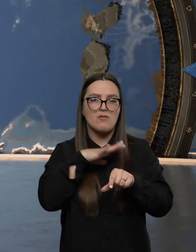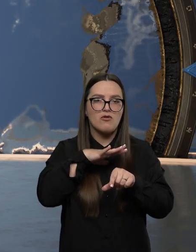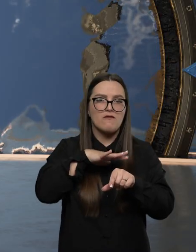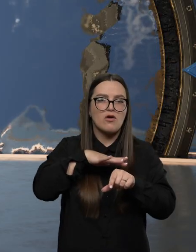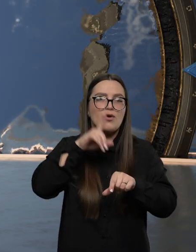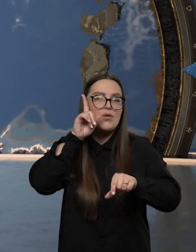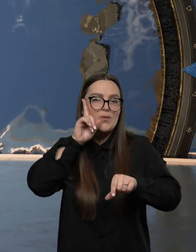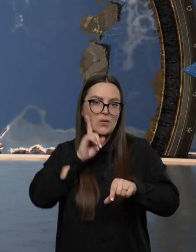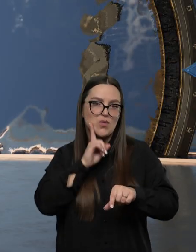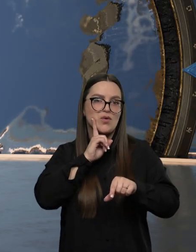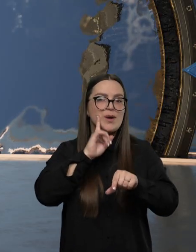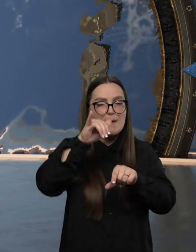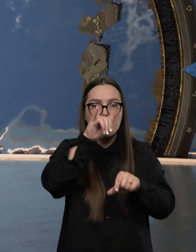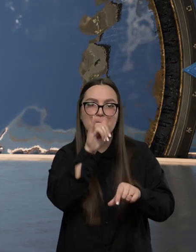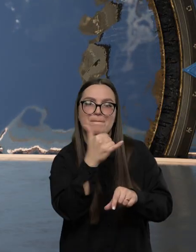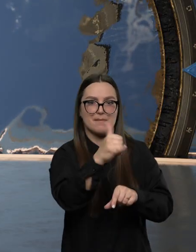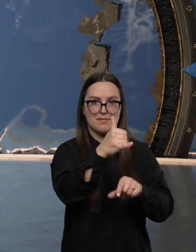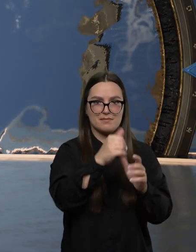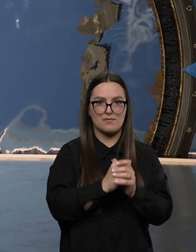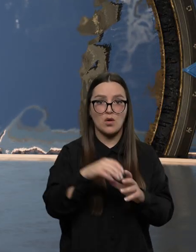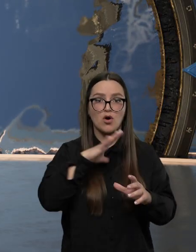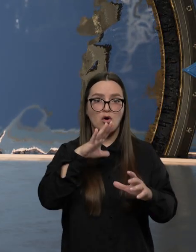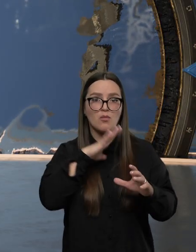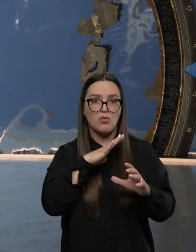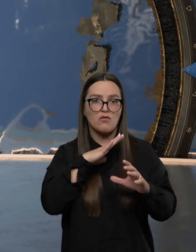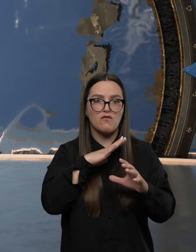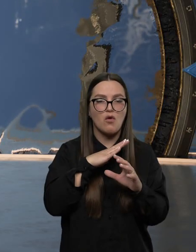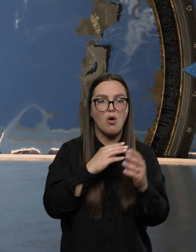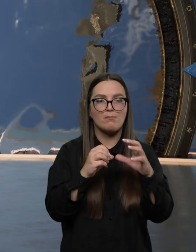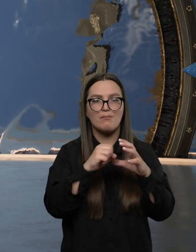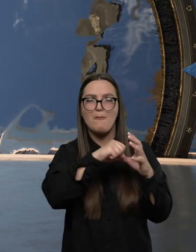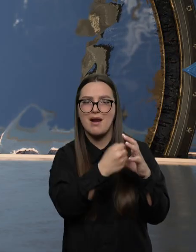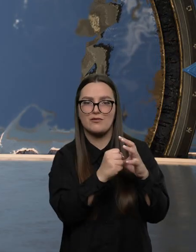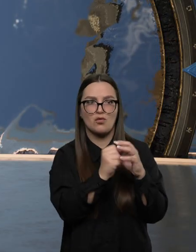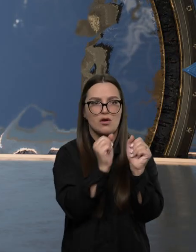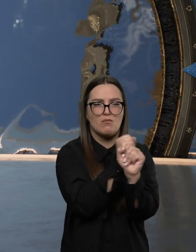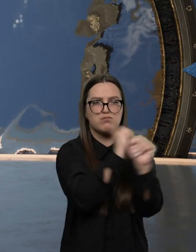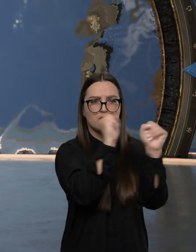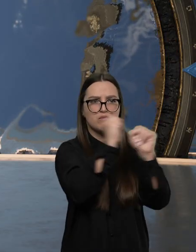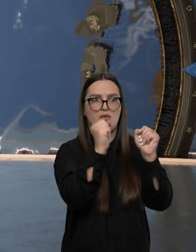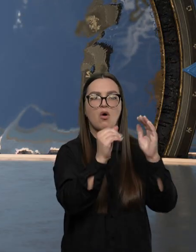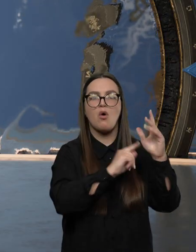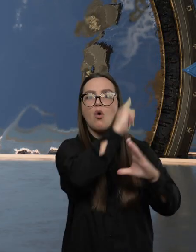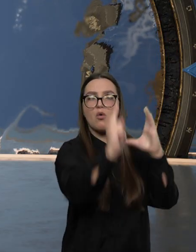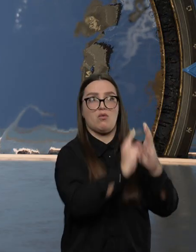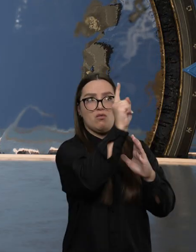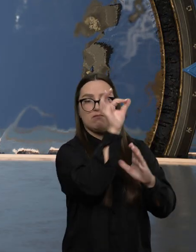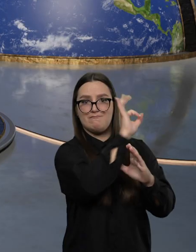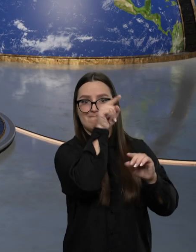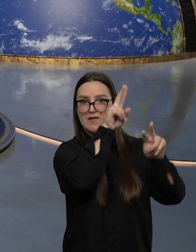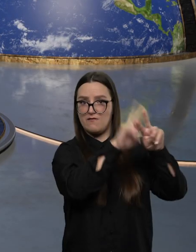aišku, savaime norėjo pasibandyti. Atliko branduolinius sprogdinimus kosmose, atviram